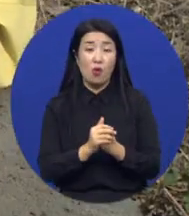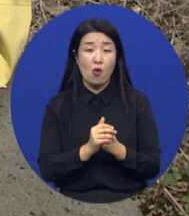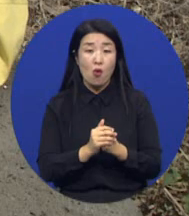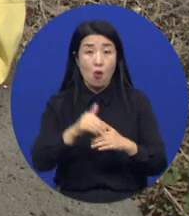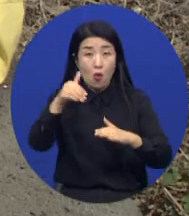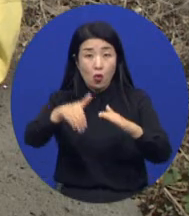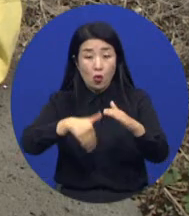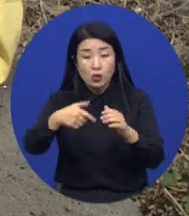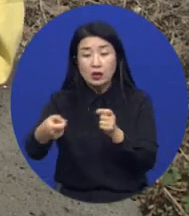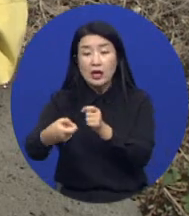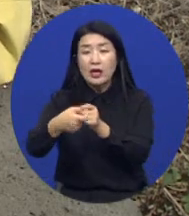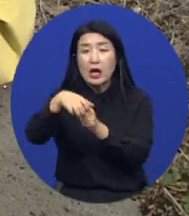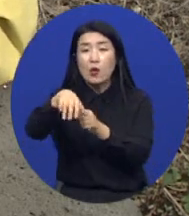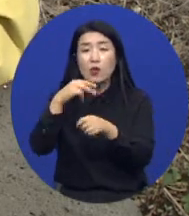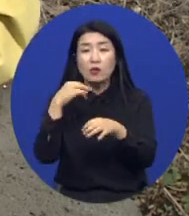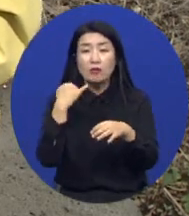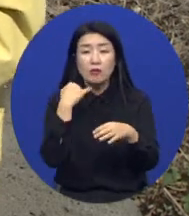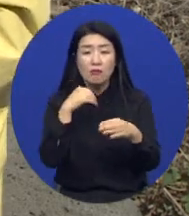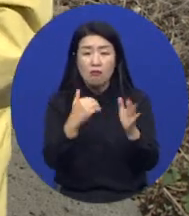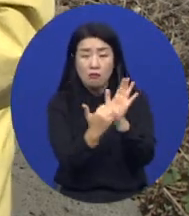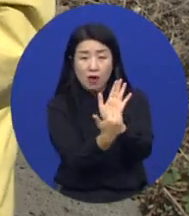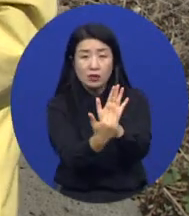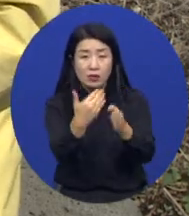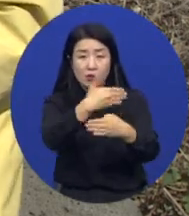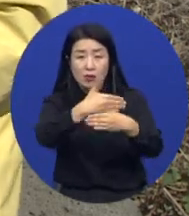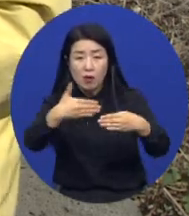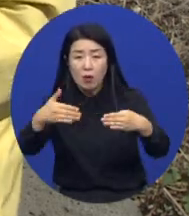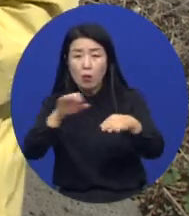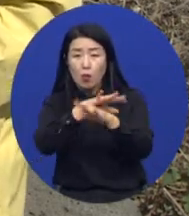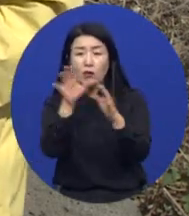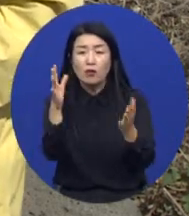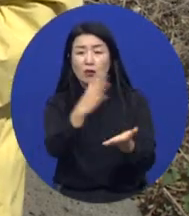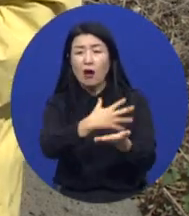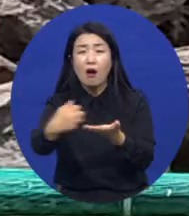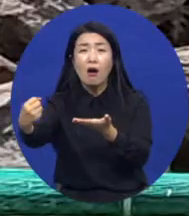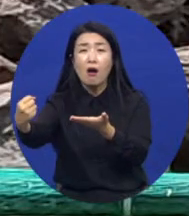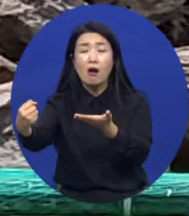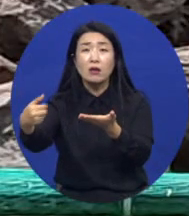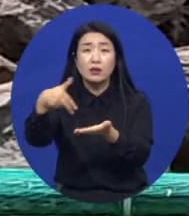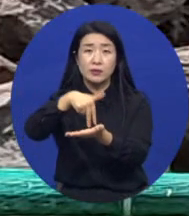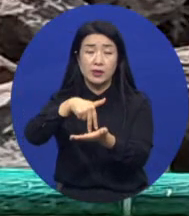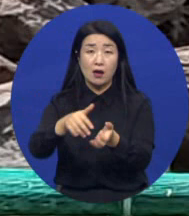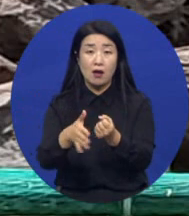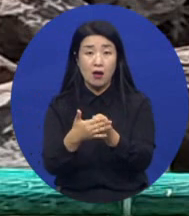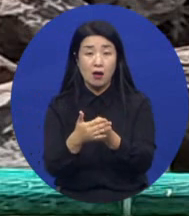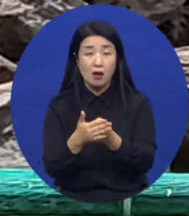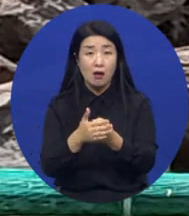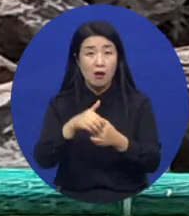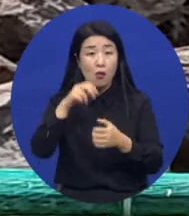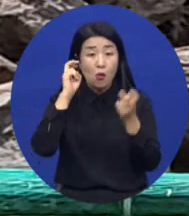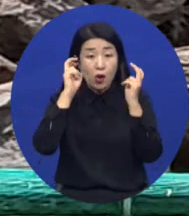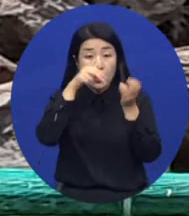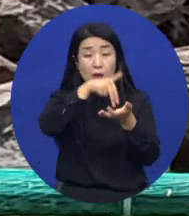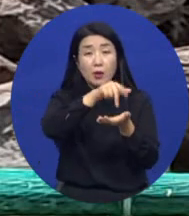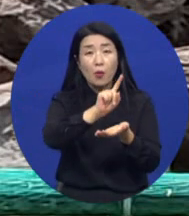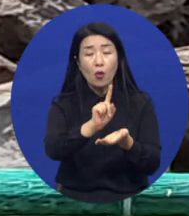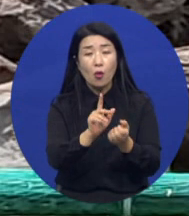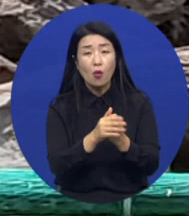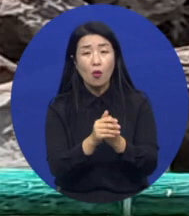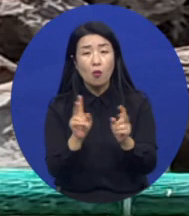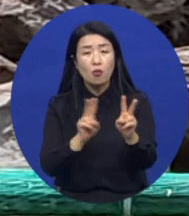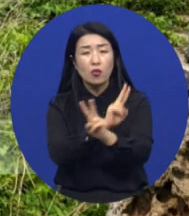공사 현장 인근 해상에 쳐져 있던 오탁 방지망도 지금 모두 걷어낸 상태입니다. 시공업체 측은 풍력